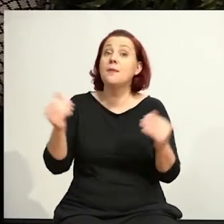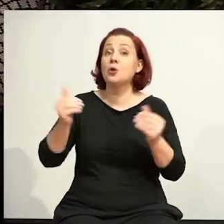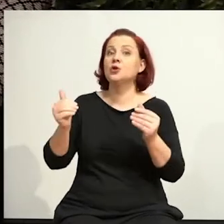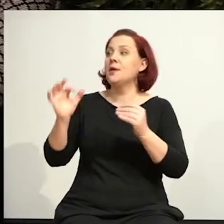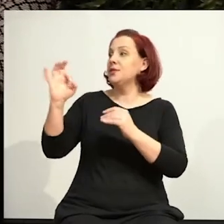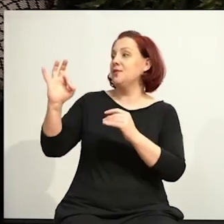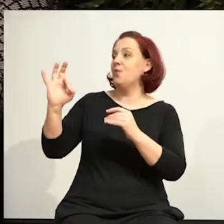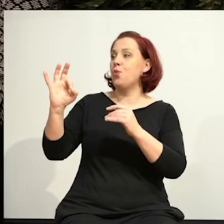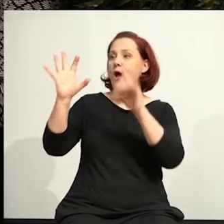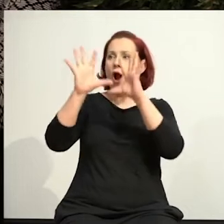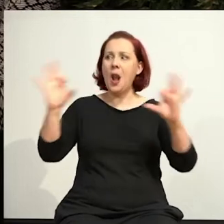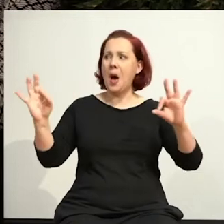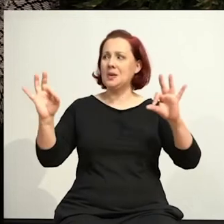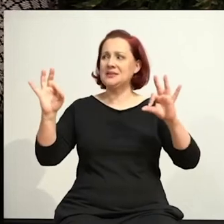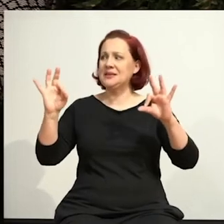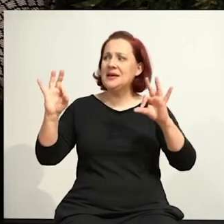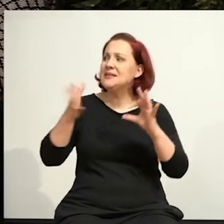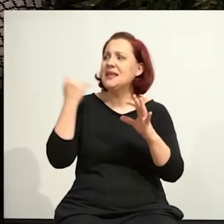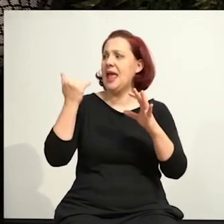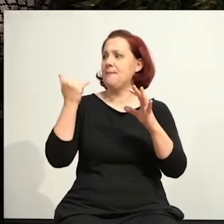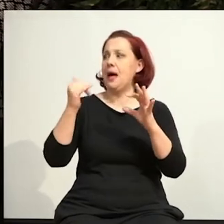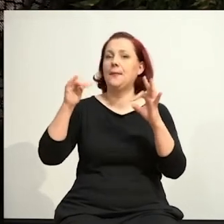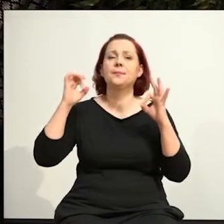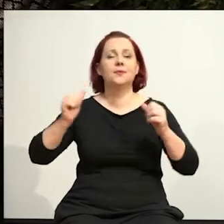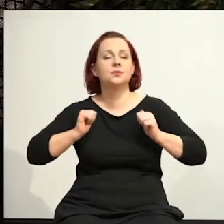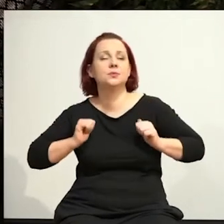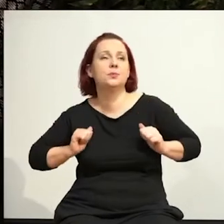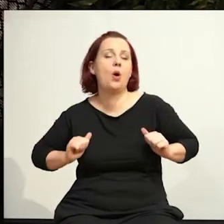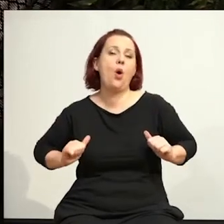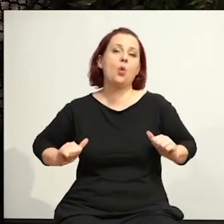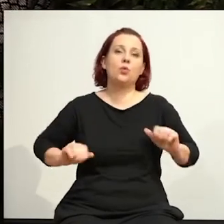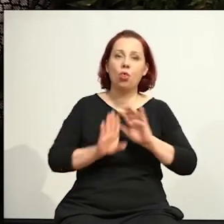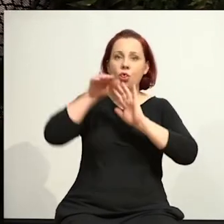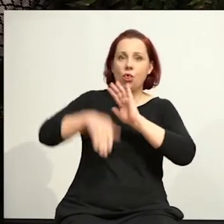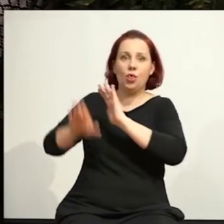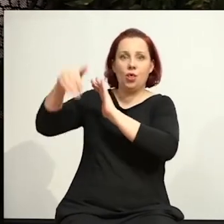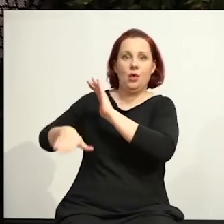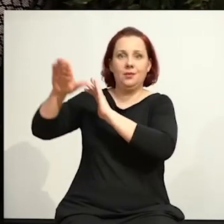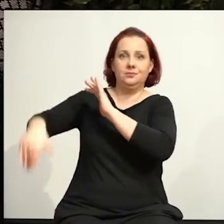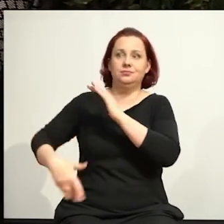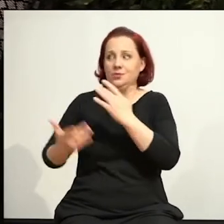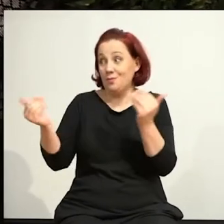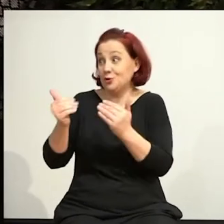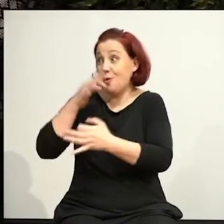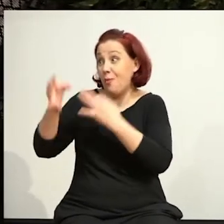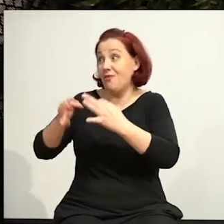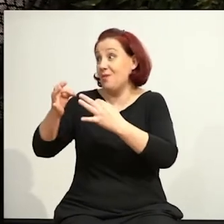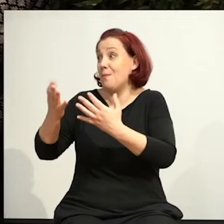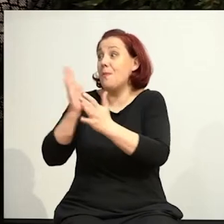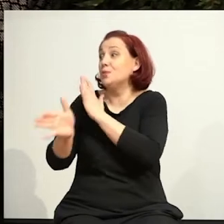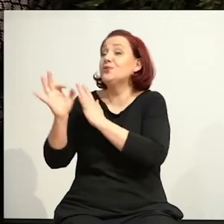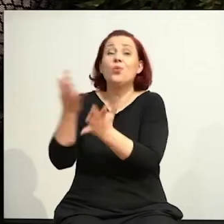takim rozedrganym, niespokojnym przejrzeć? Czy możemy, powiedzieliśmy tutaj o takim jakimś jego jednak dramacie niedopasowania